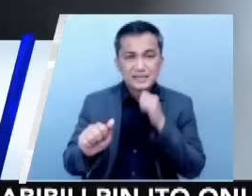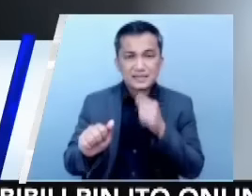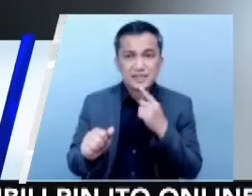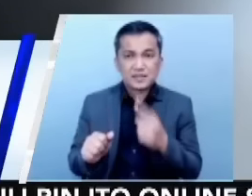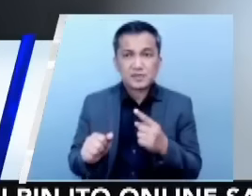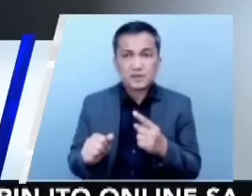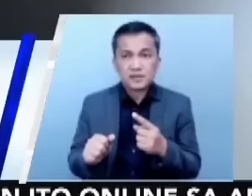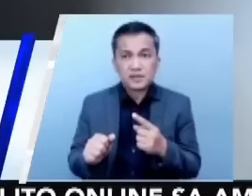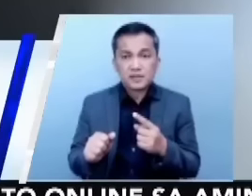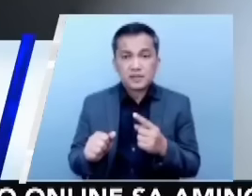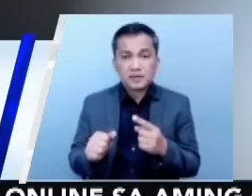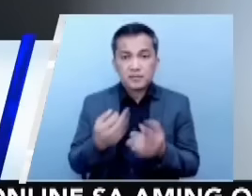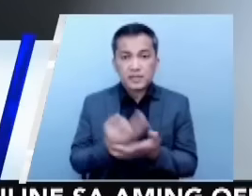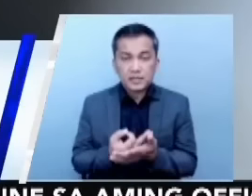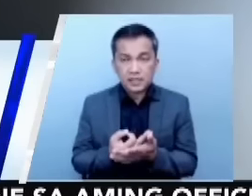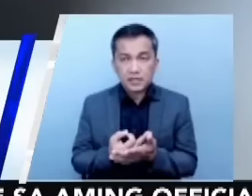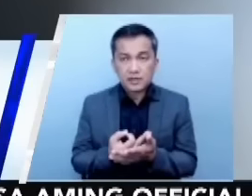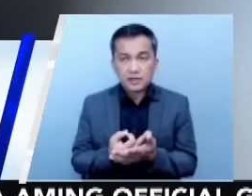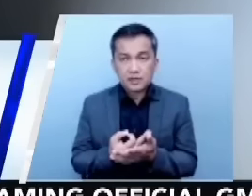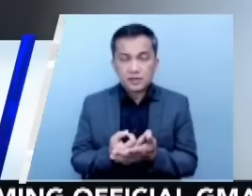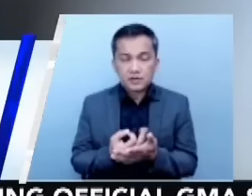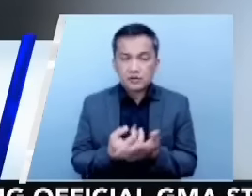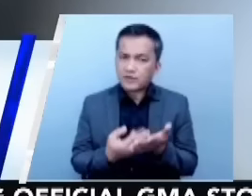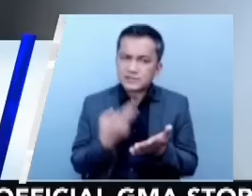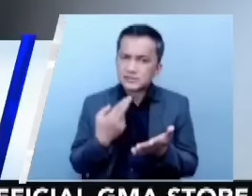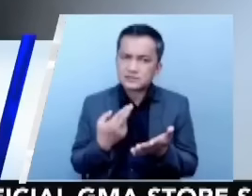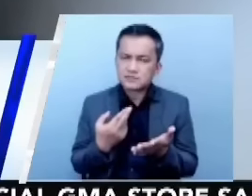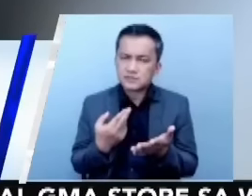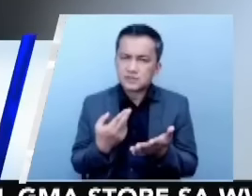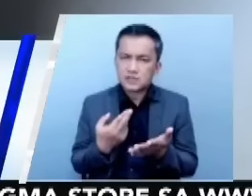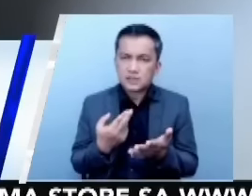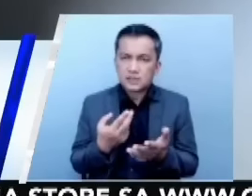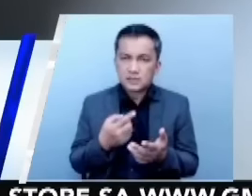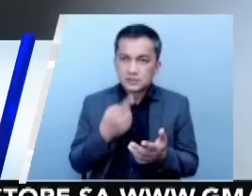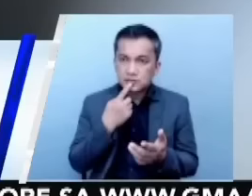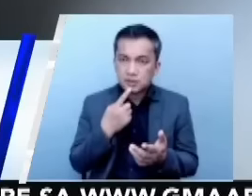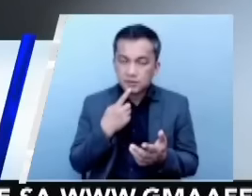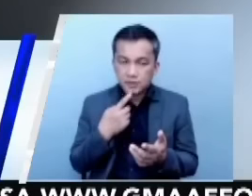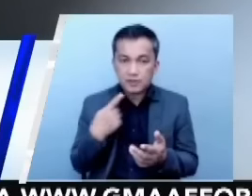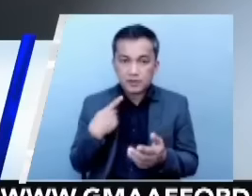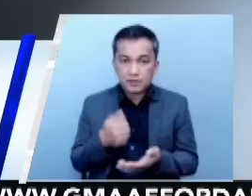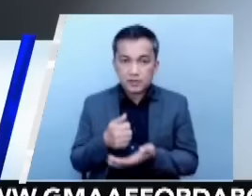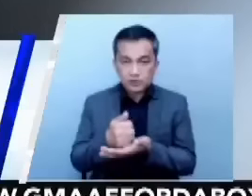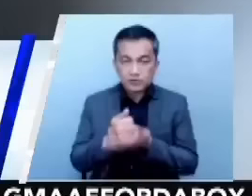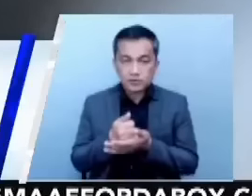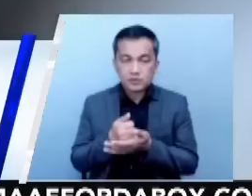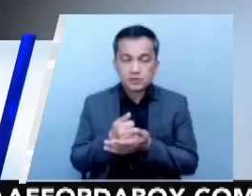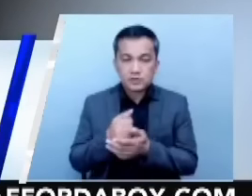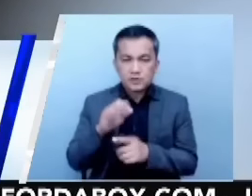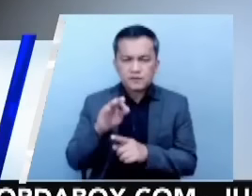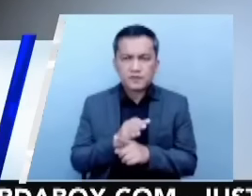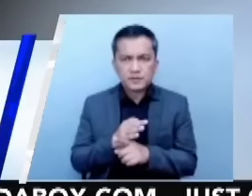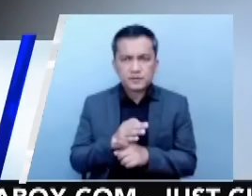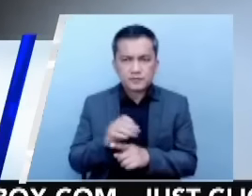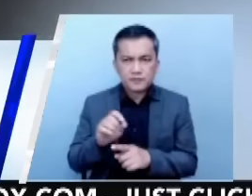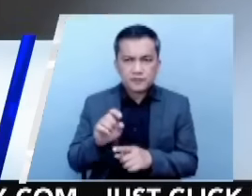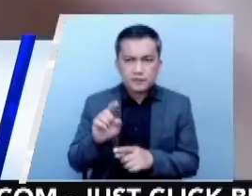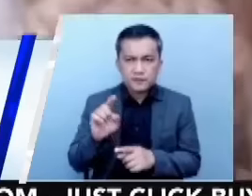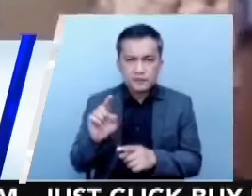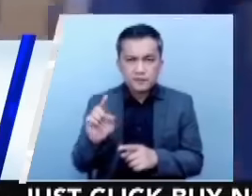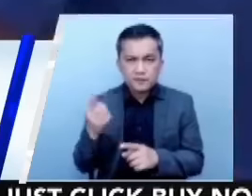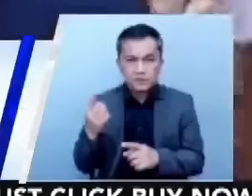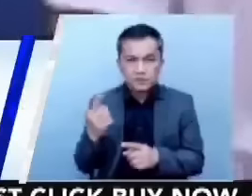pera or bigas. Ang sabi lang is may ayuda on February 1st week or last week daw